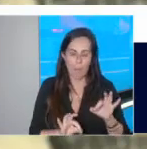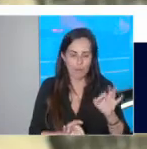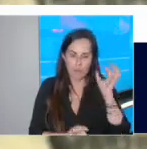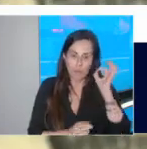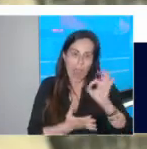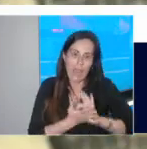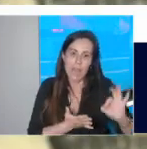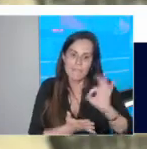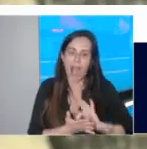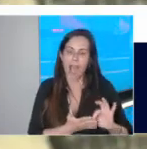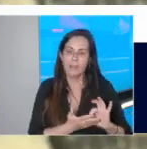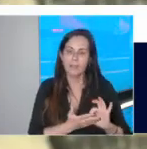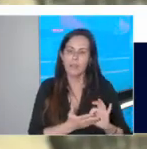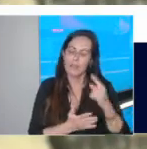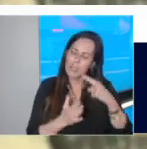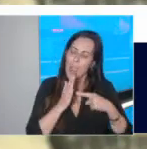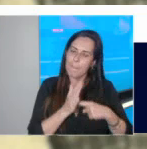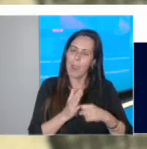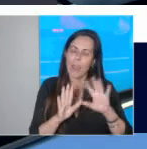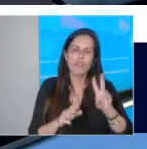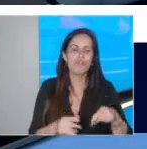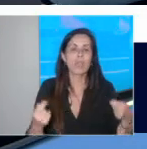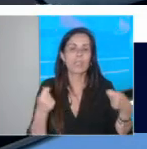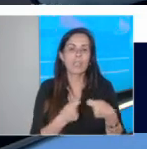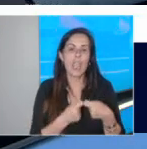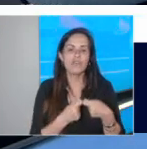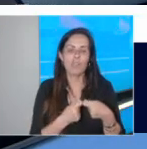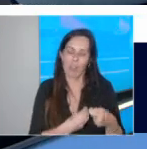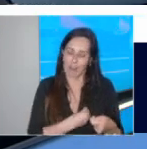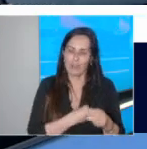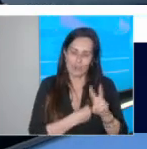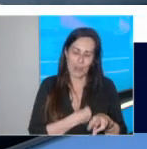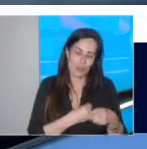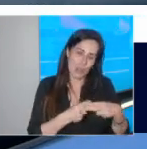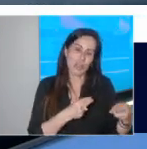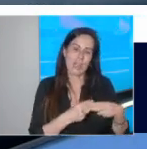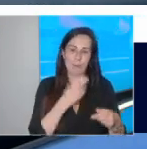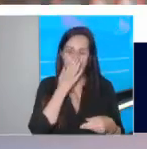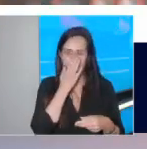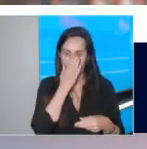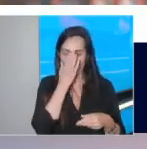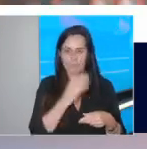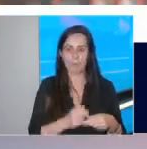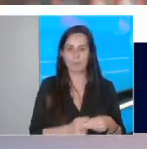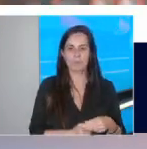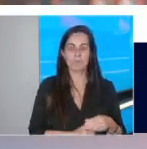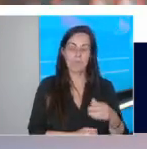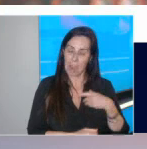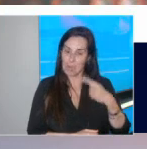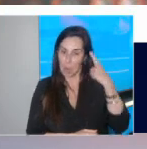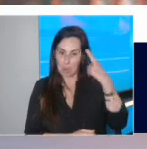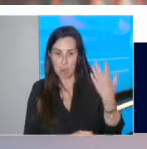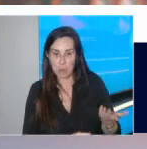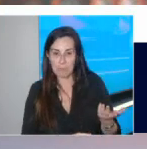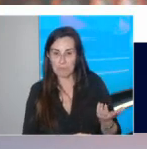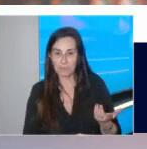מאוד, מהשטח שמצביע גם על הקשר האנושי בין שכנים. זהו, כי האם אנחנו יודעים אם